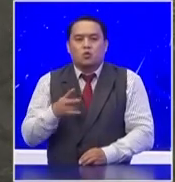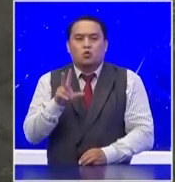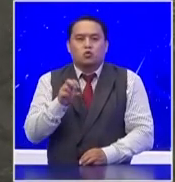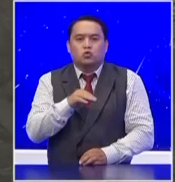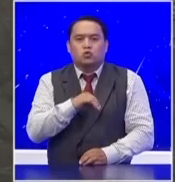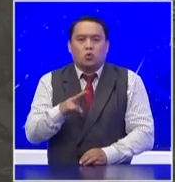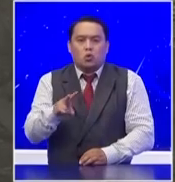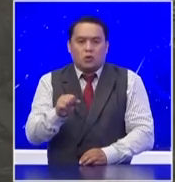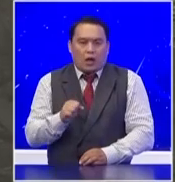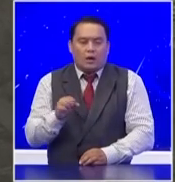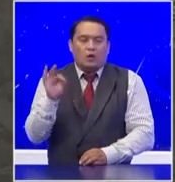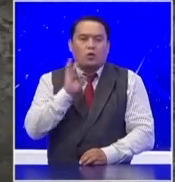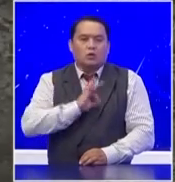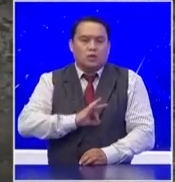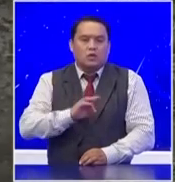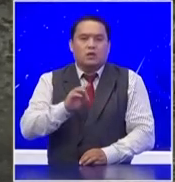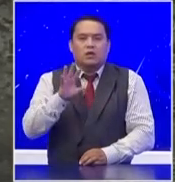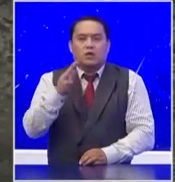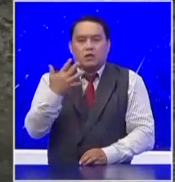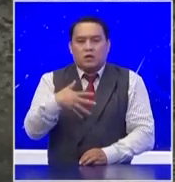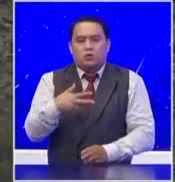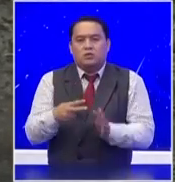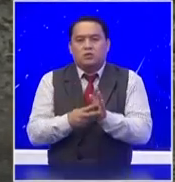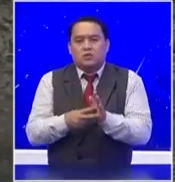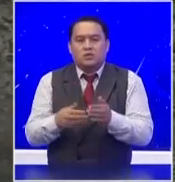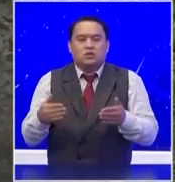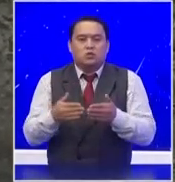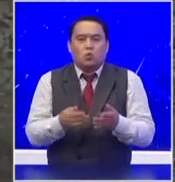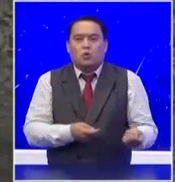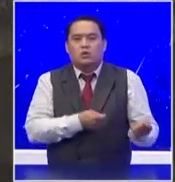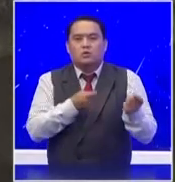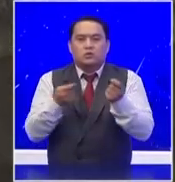көмір тұтынады. Бүгінде оның 258 мың тоннасы көмір тұйықтарына